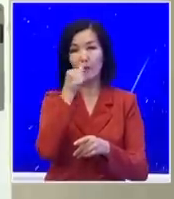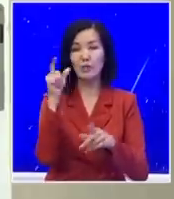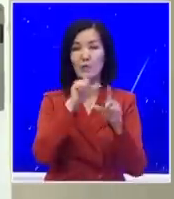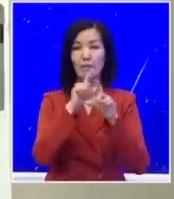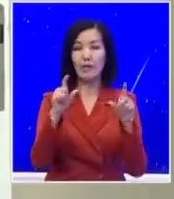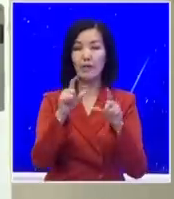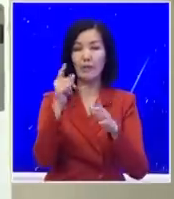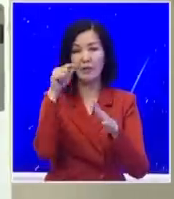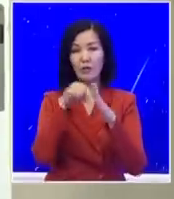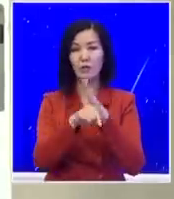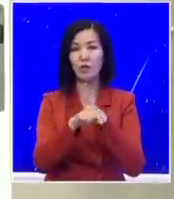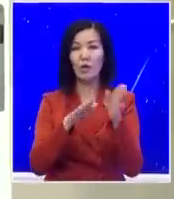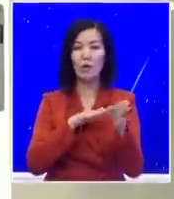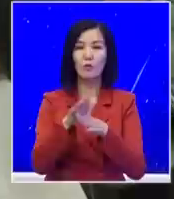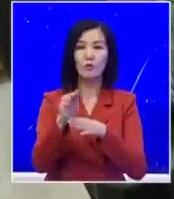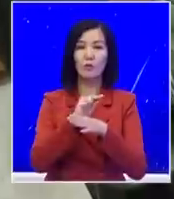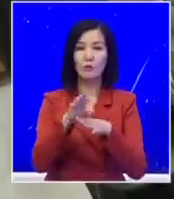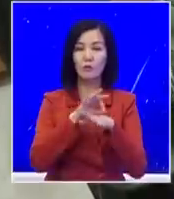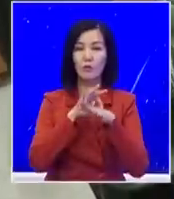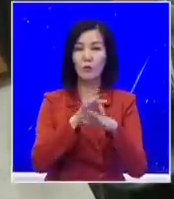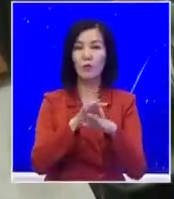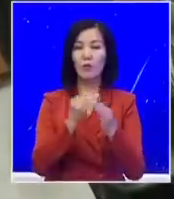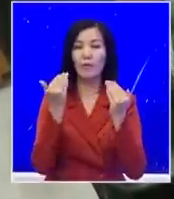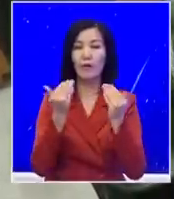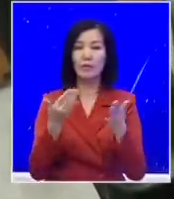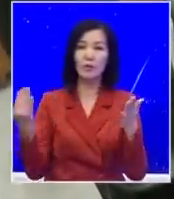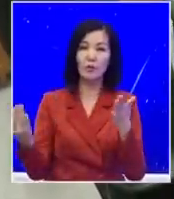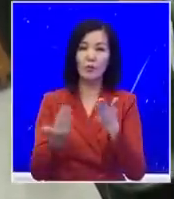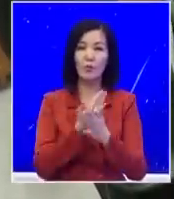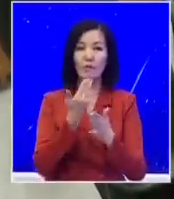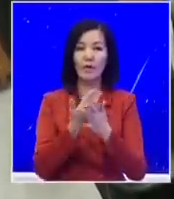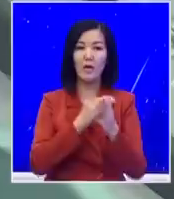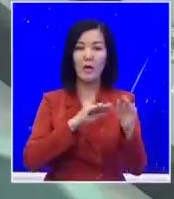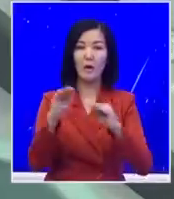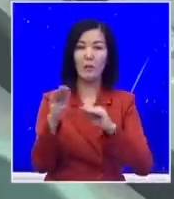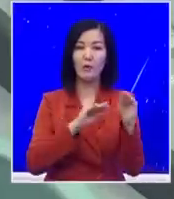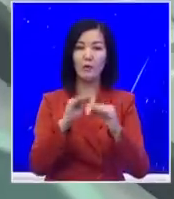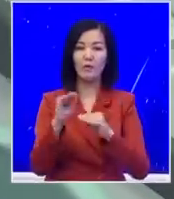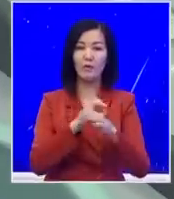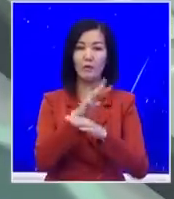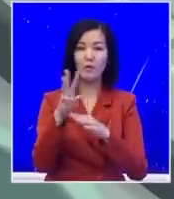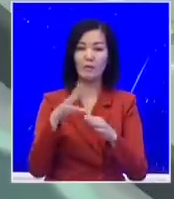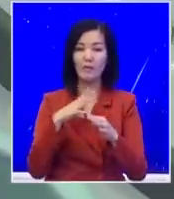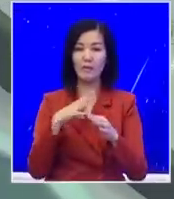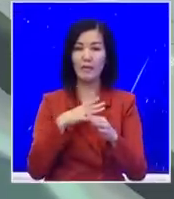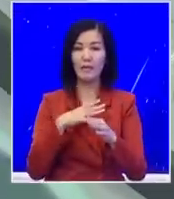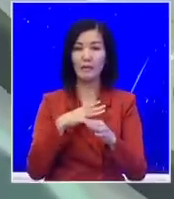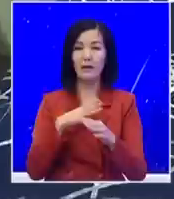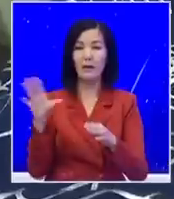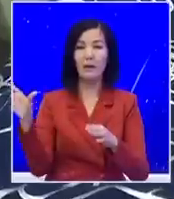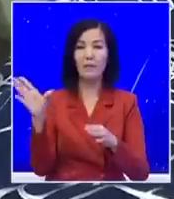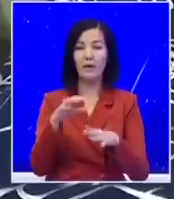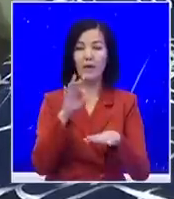танымастай өзгерді. Күрделі жөндеуден өтіп, соңғы үлгідегі медициналық құрал жабдықтармен жабдықталды. Мұнда еліміздің кез келген